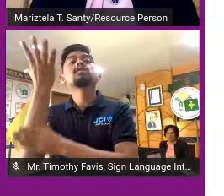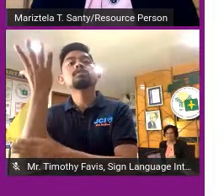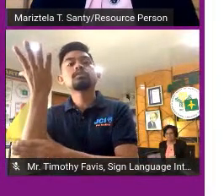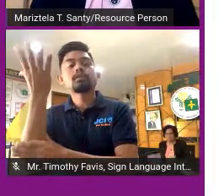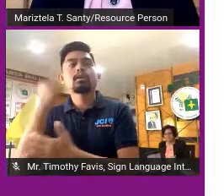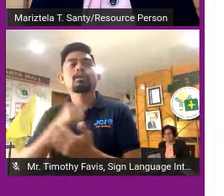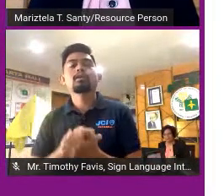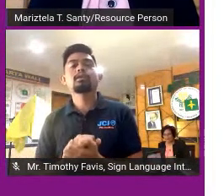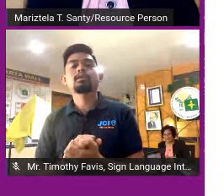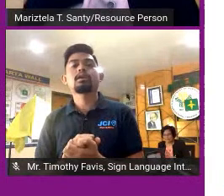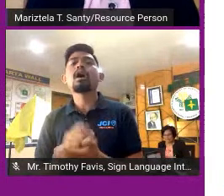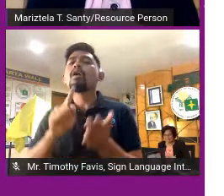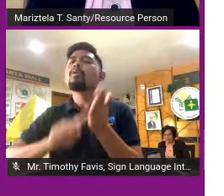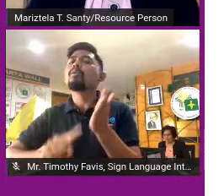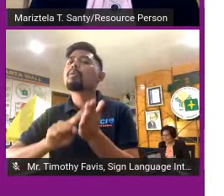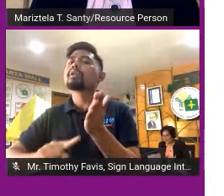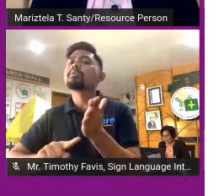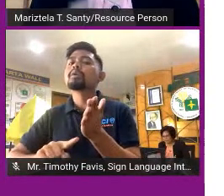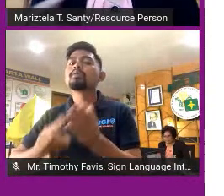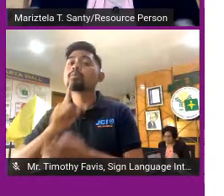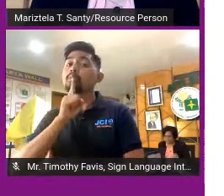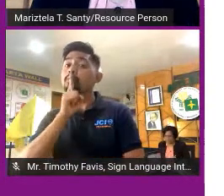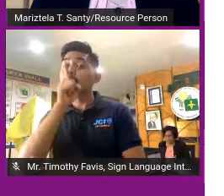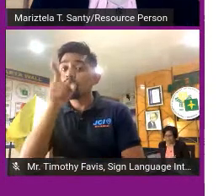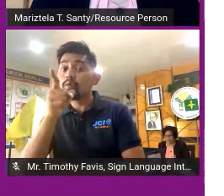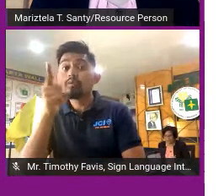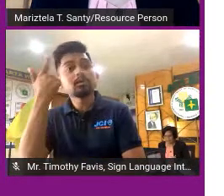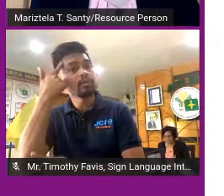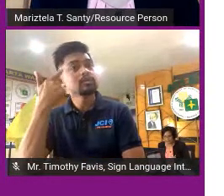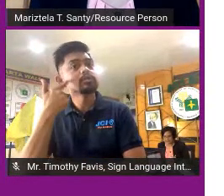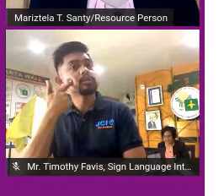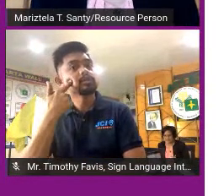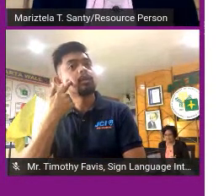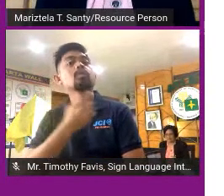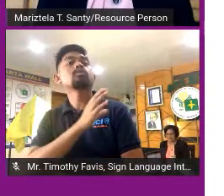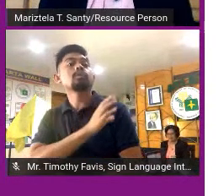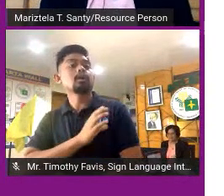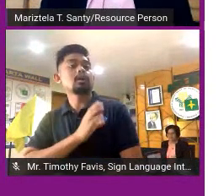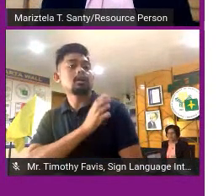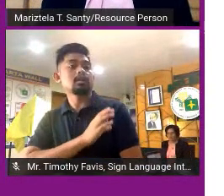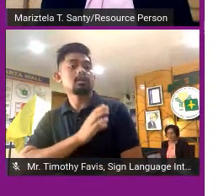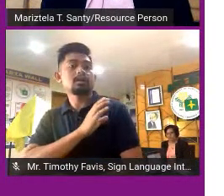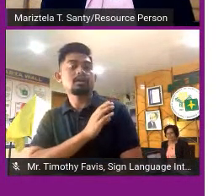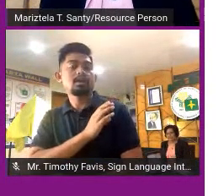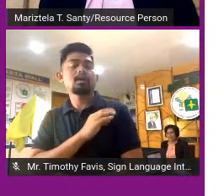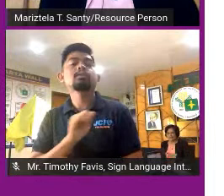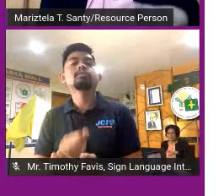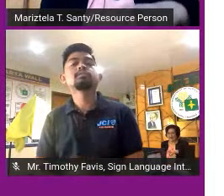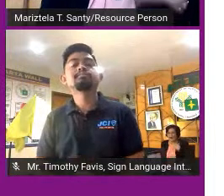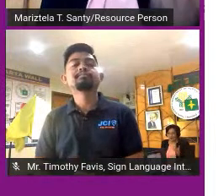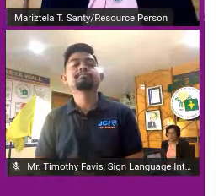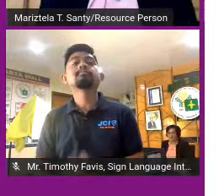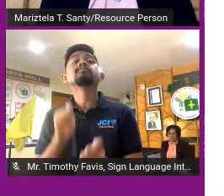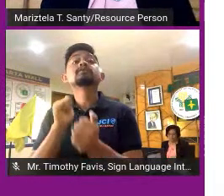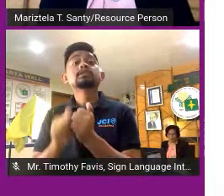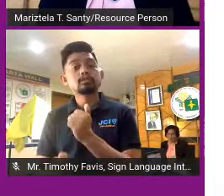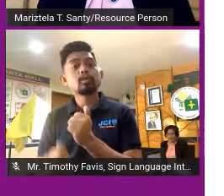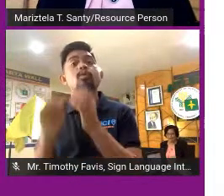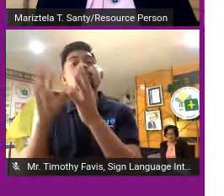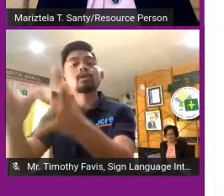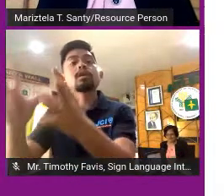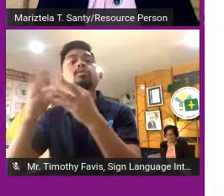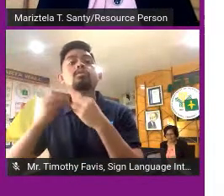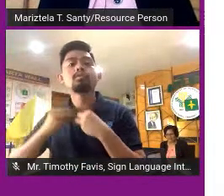ang mga gender or mga iba niyang mga characteristics. So, na-acquire